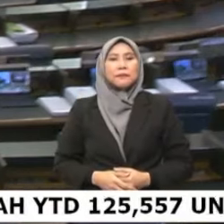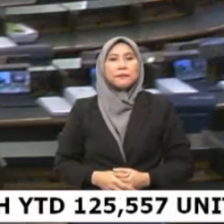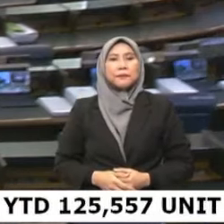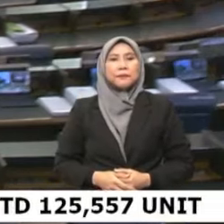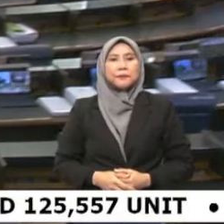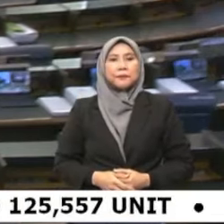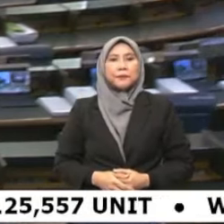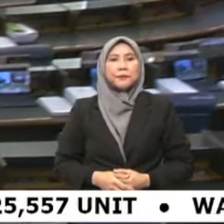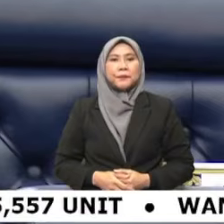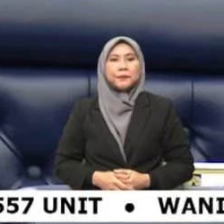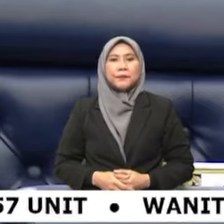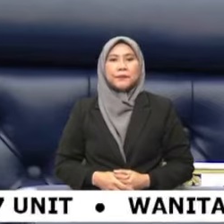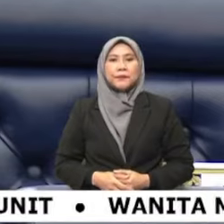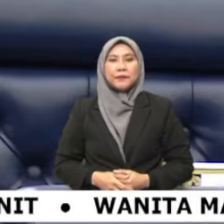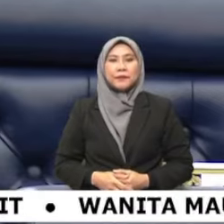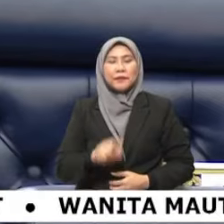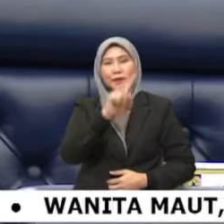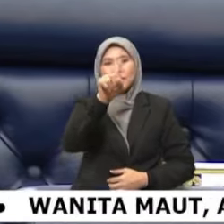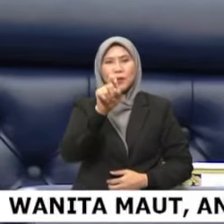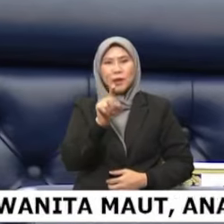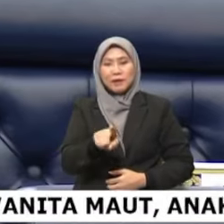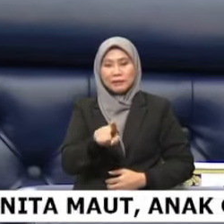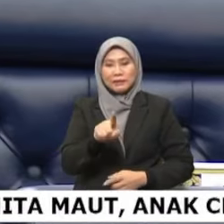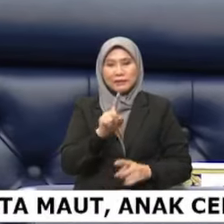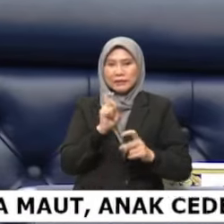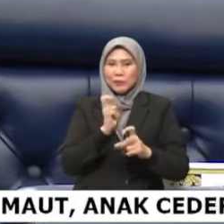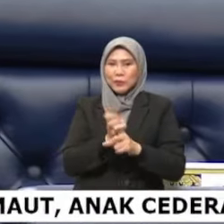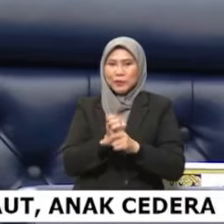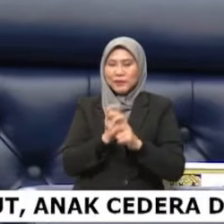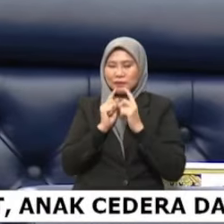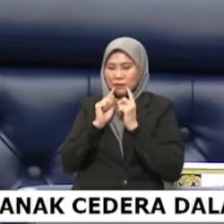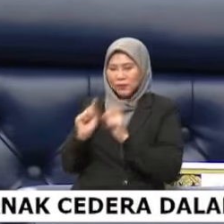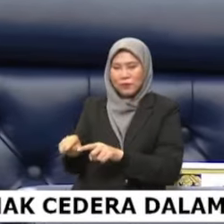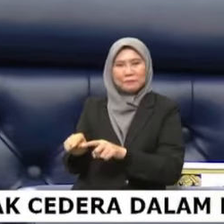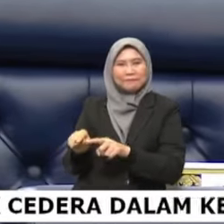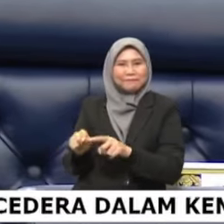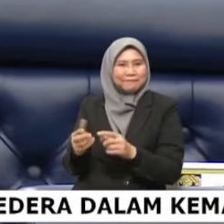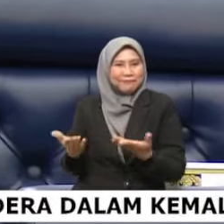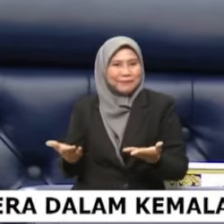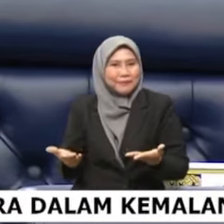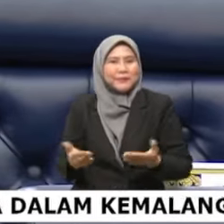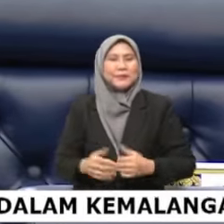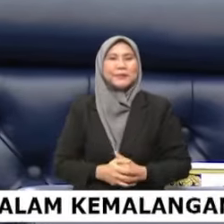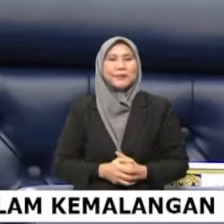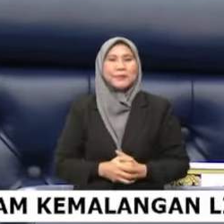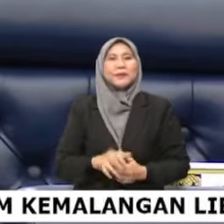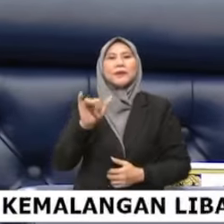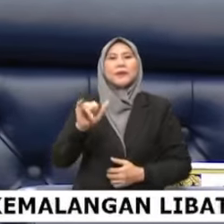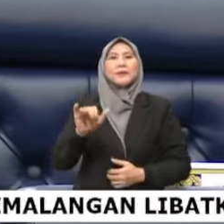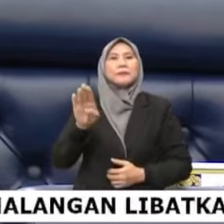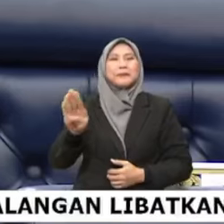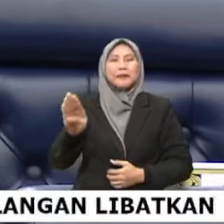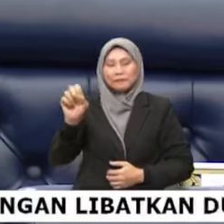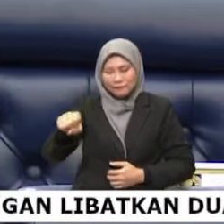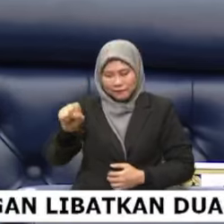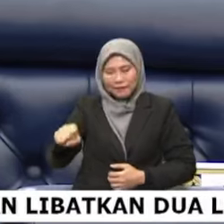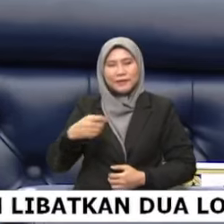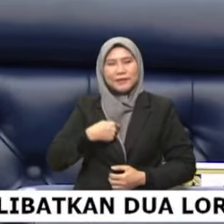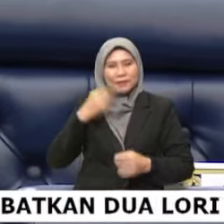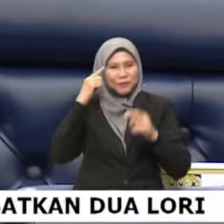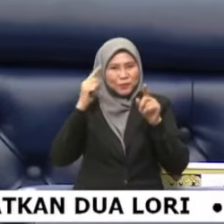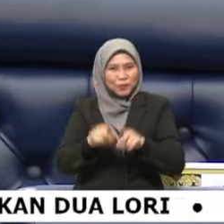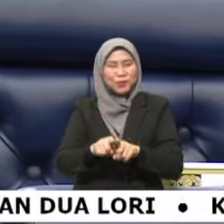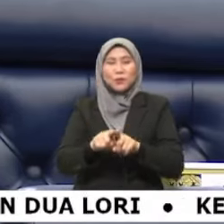Ini soalan yang susah nak jawab. Yang Berhormat, saya setuju bahawa tidak